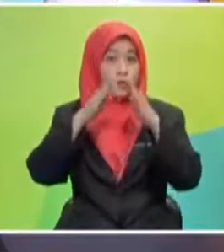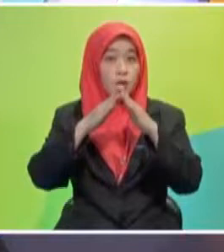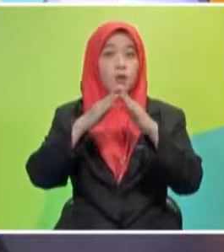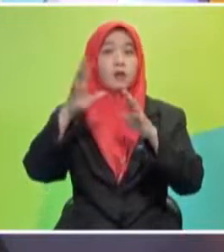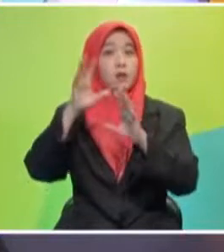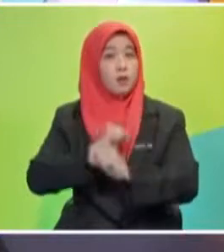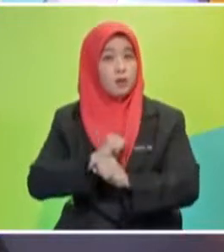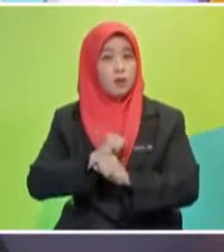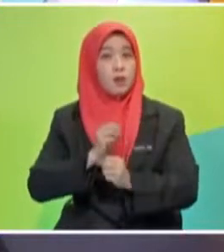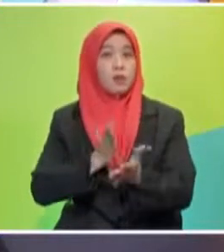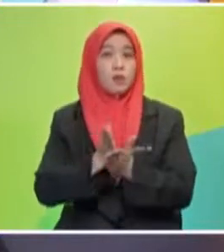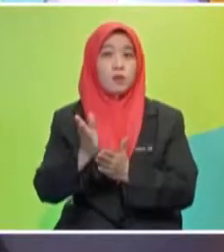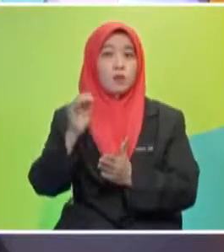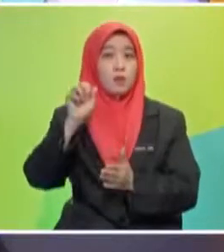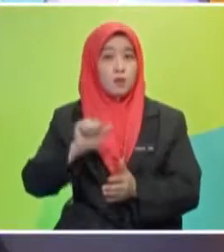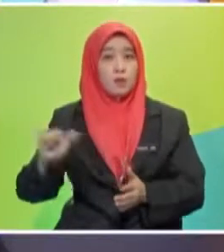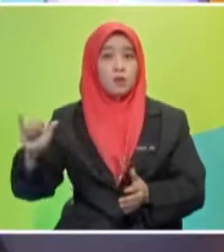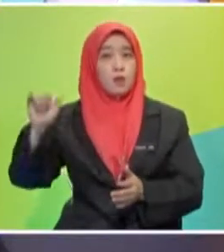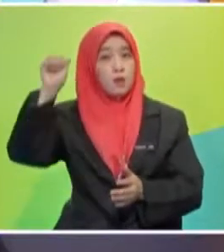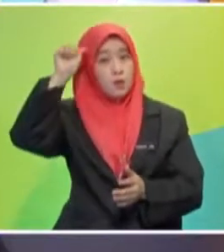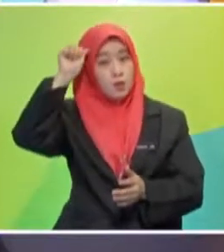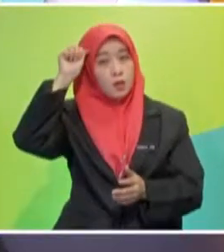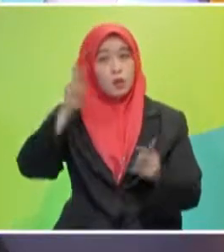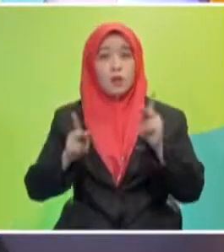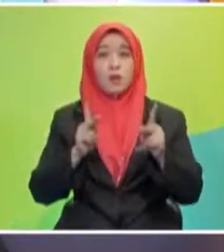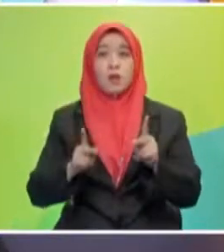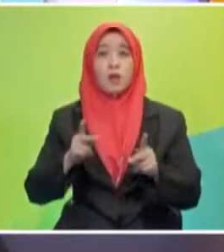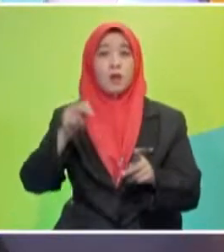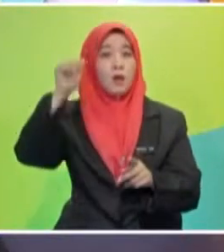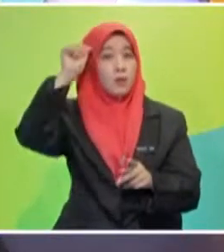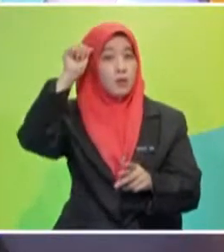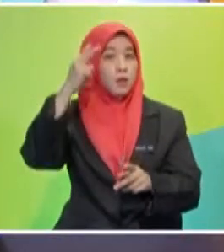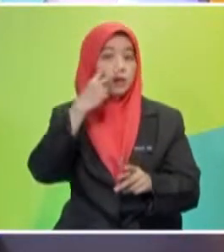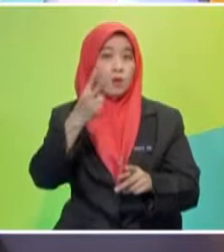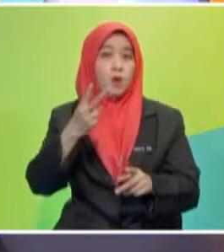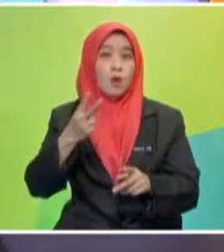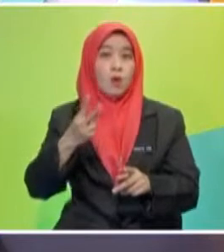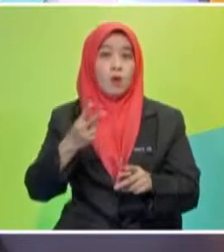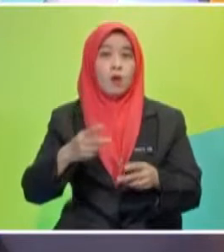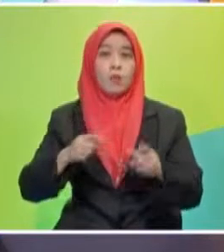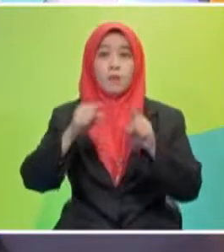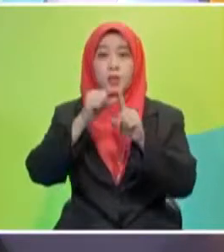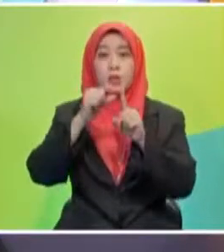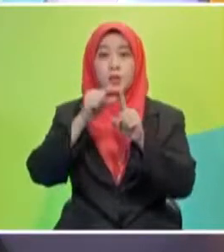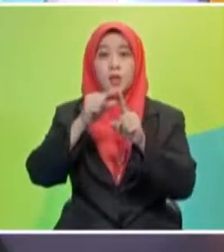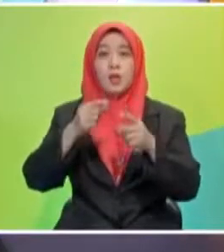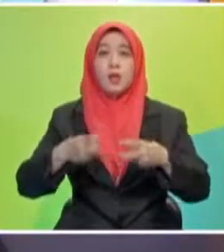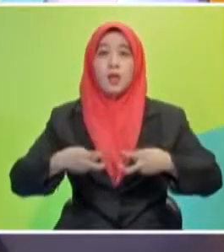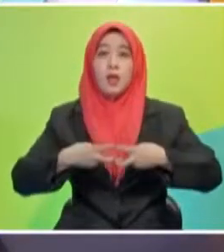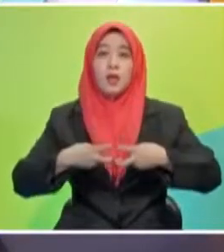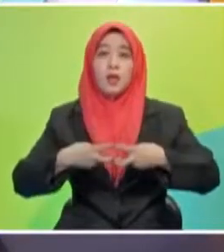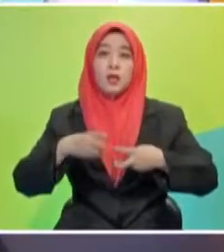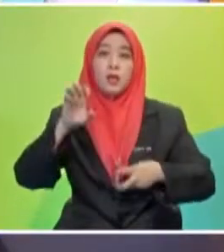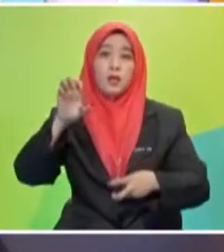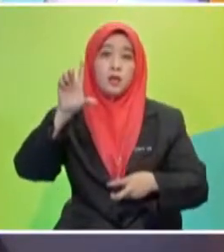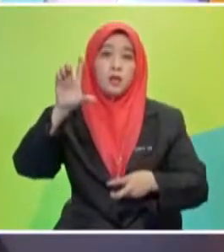Iman Kalau Iman tengok pada perkataan electro-mechanical tua mempunyai iman paham endek tuh macam